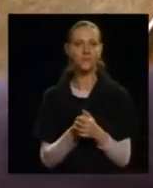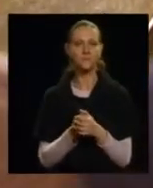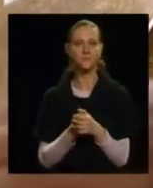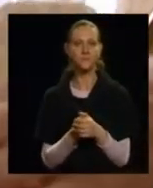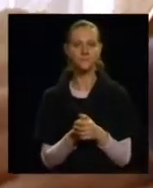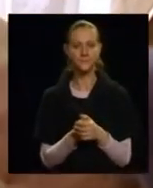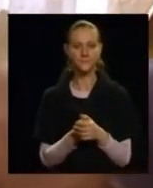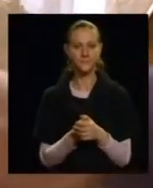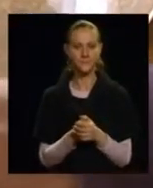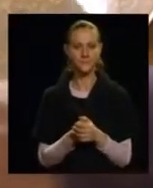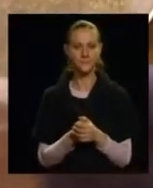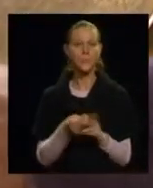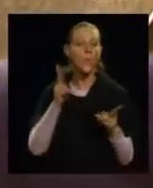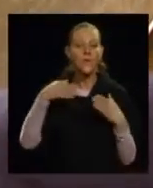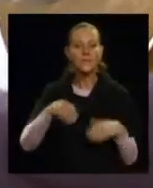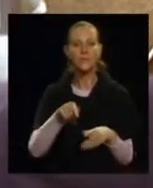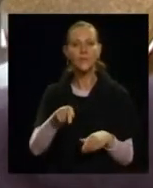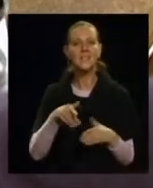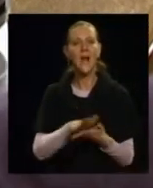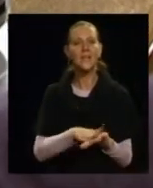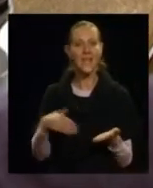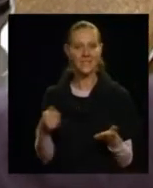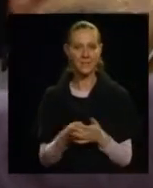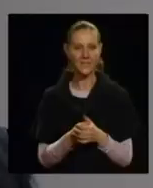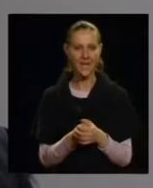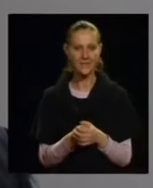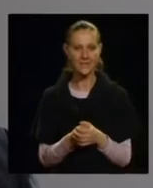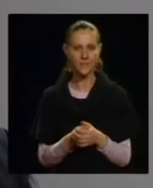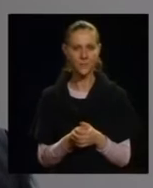Lajos képviselte. Hogyan indult ez a kezdeményezés?